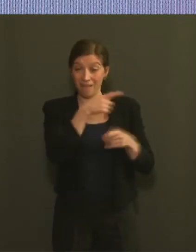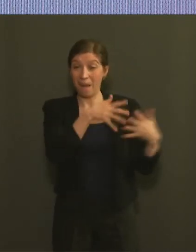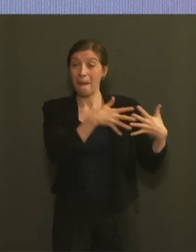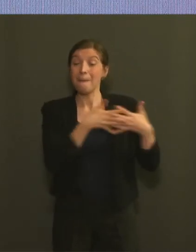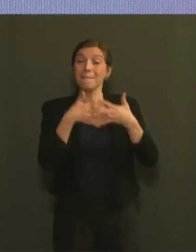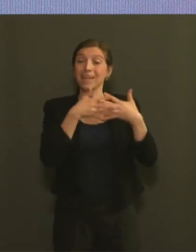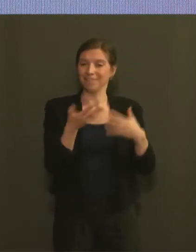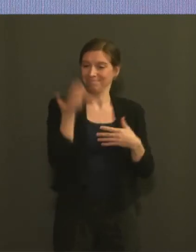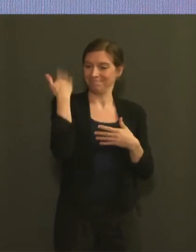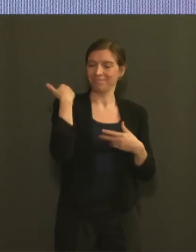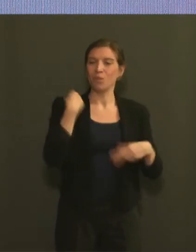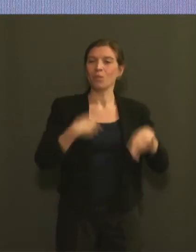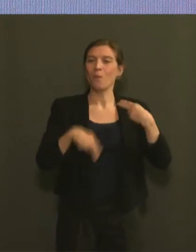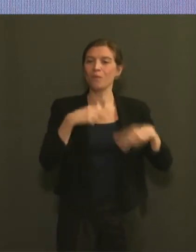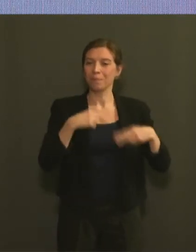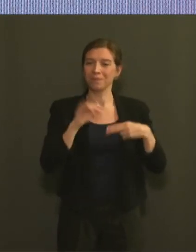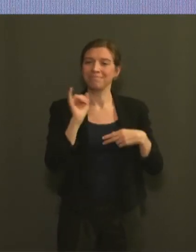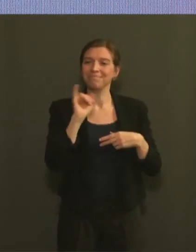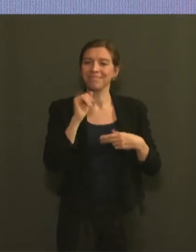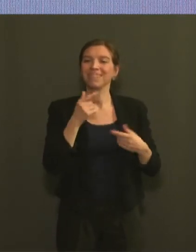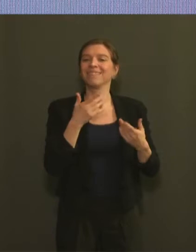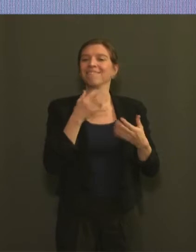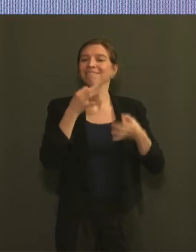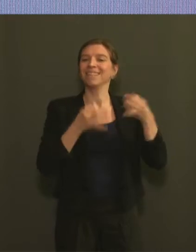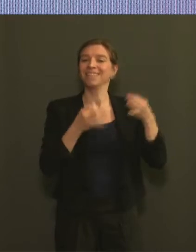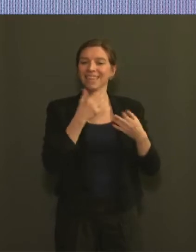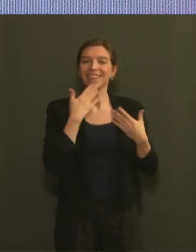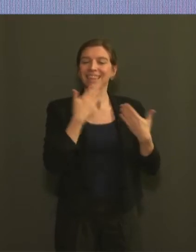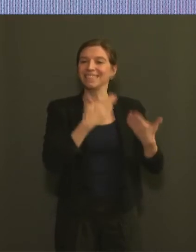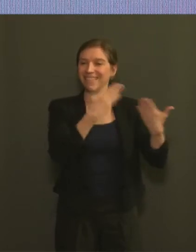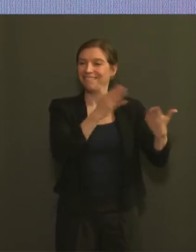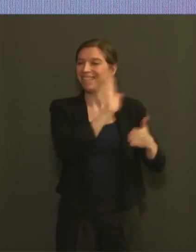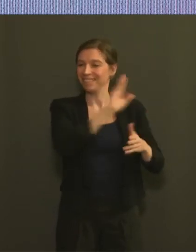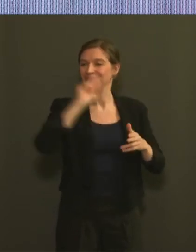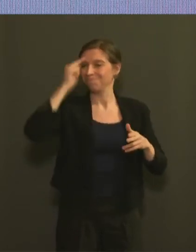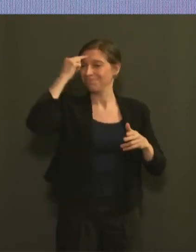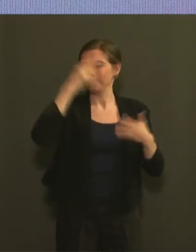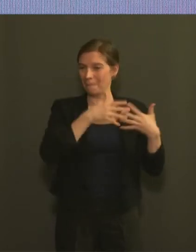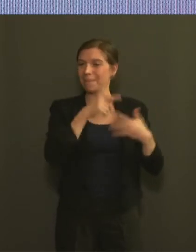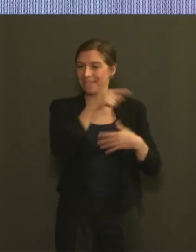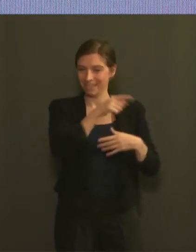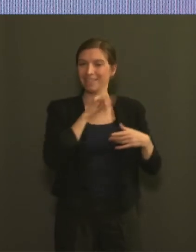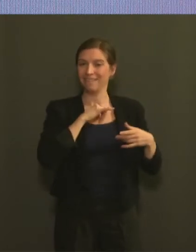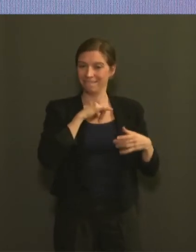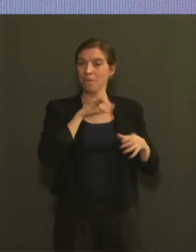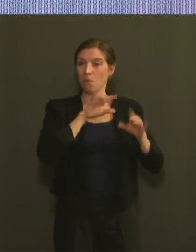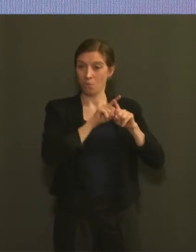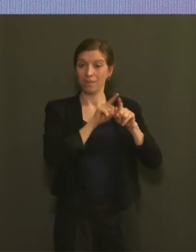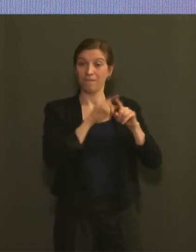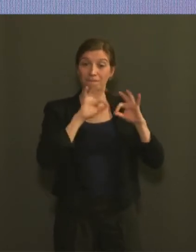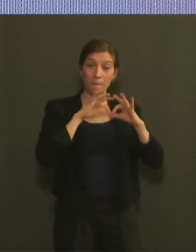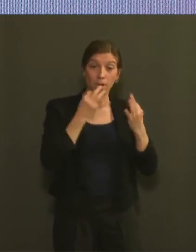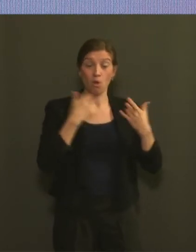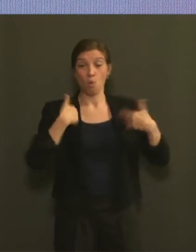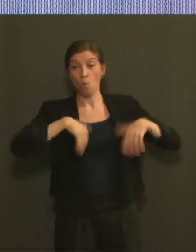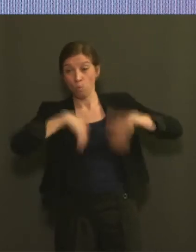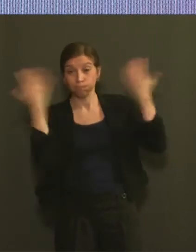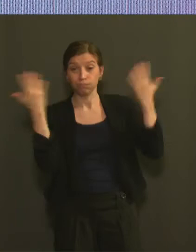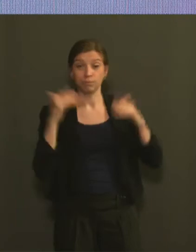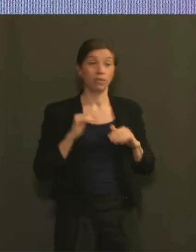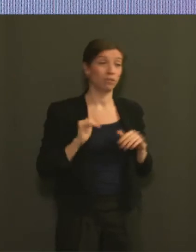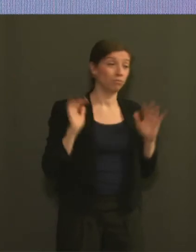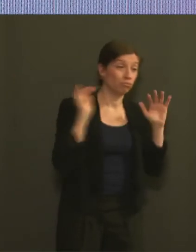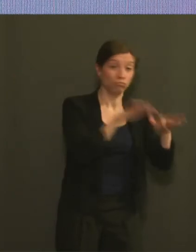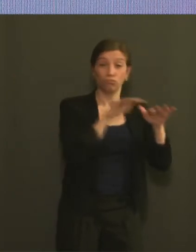ouvre une boîte américaine m 5 giving you think reste